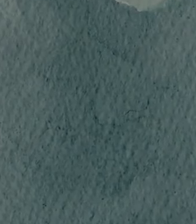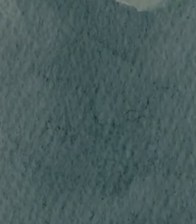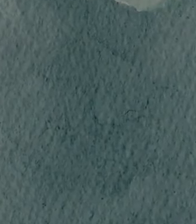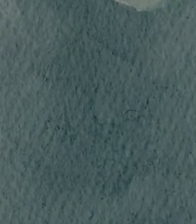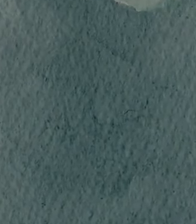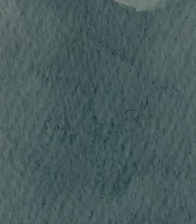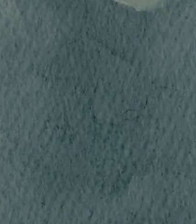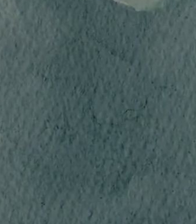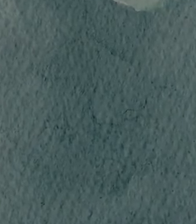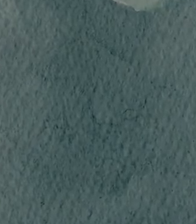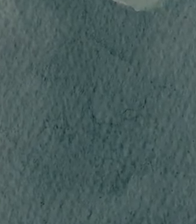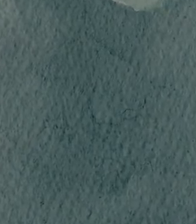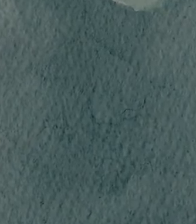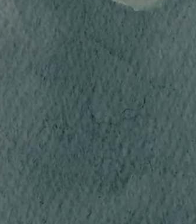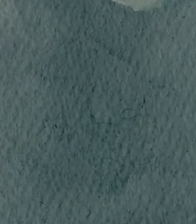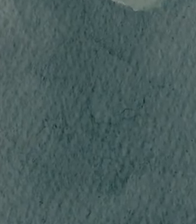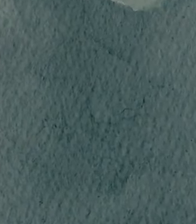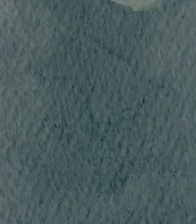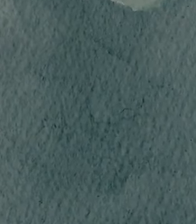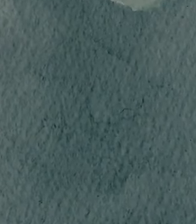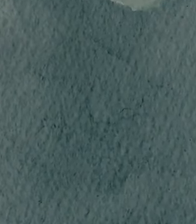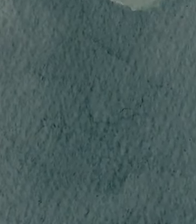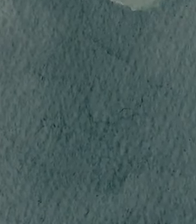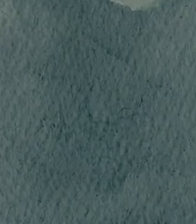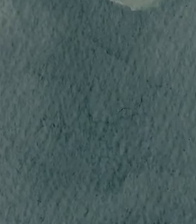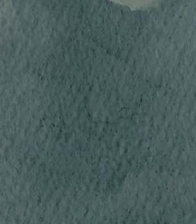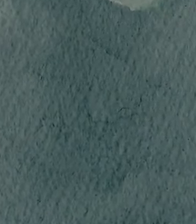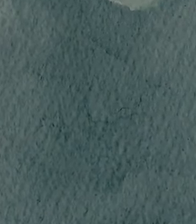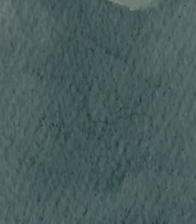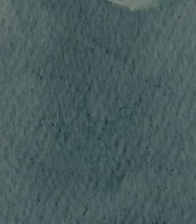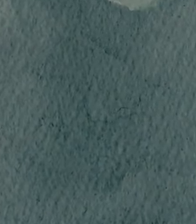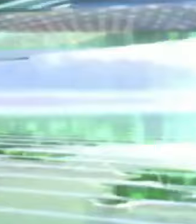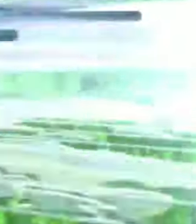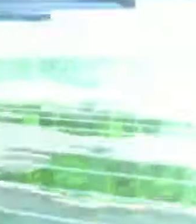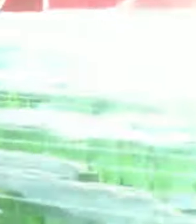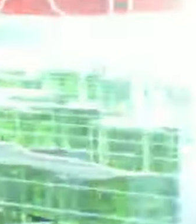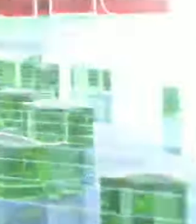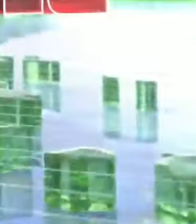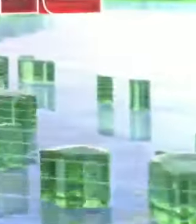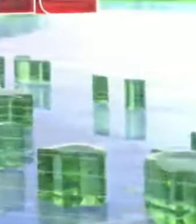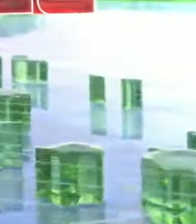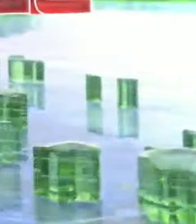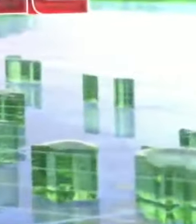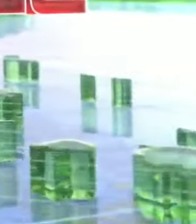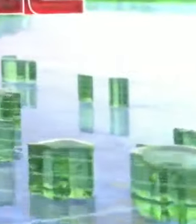上8:35，港台电视30日。